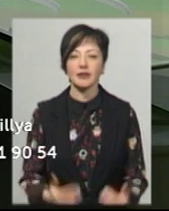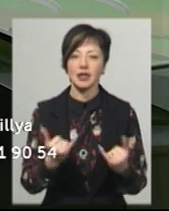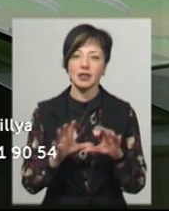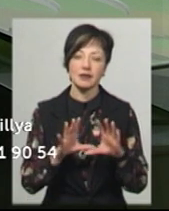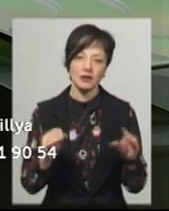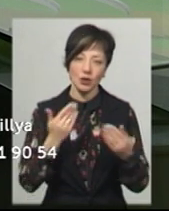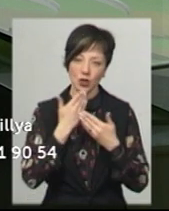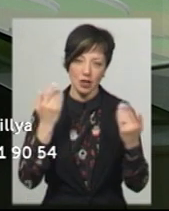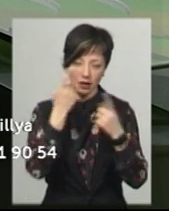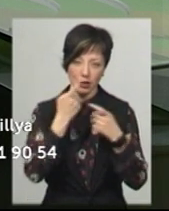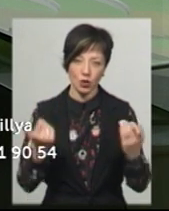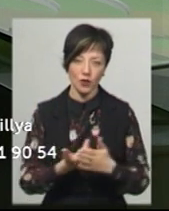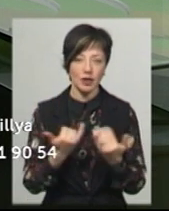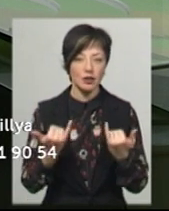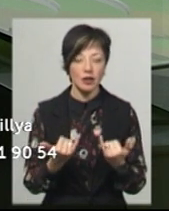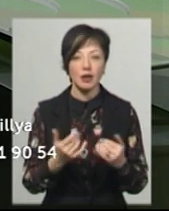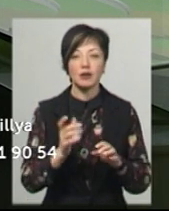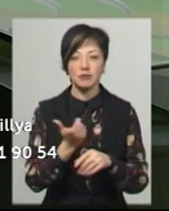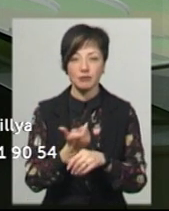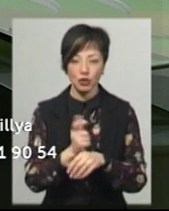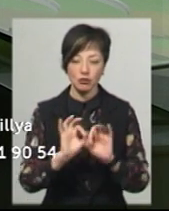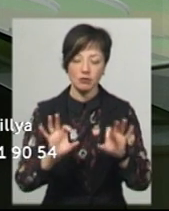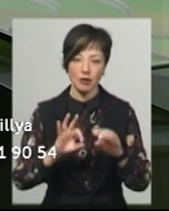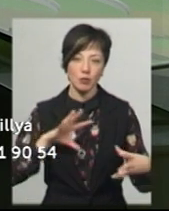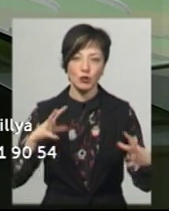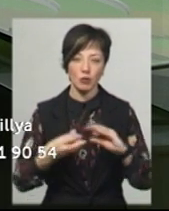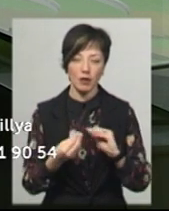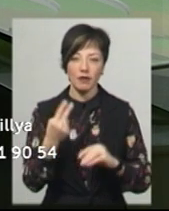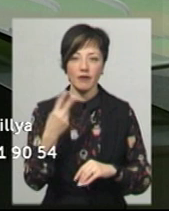Наразі це остання інформація цього випуску. Більше дивіться у підсумковому